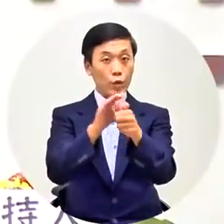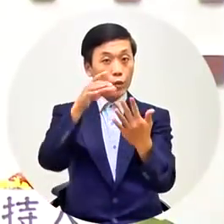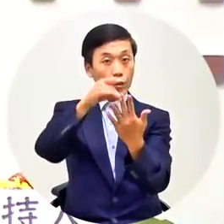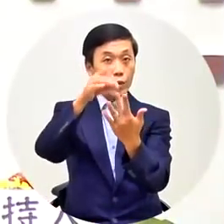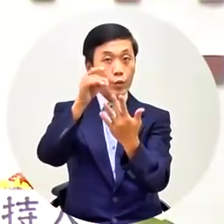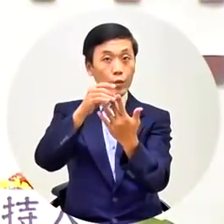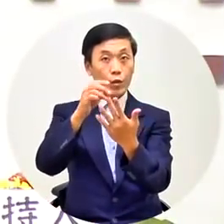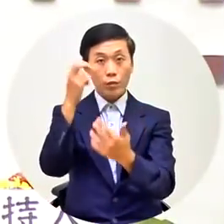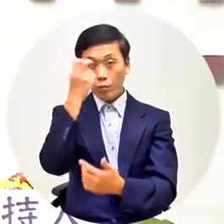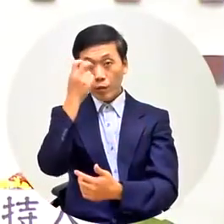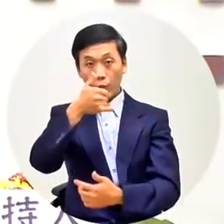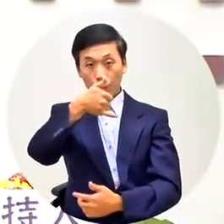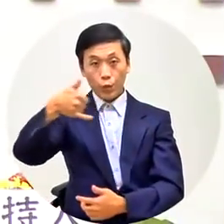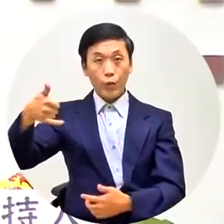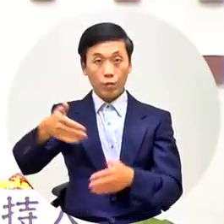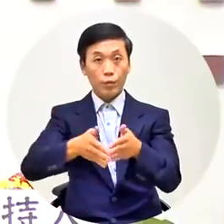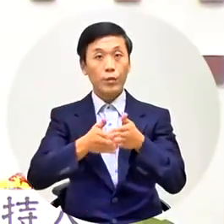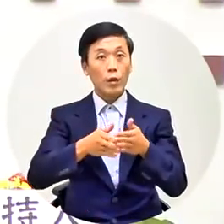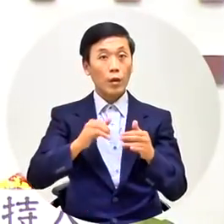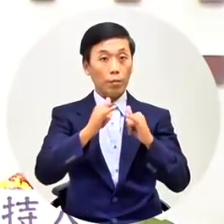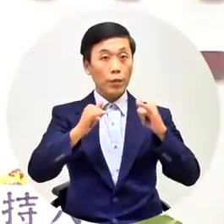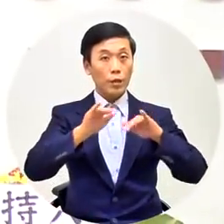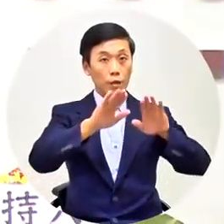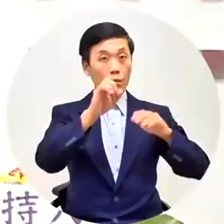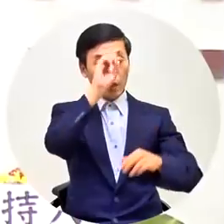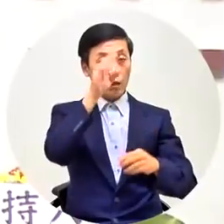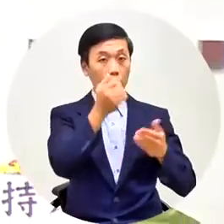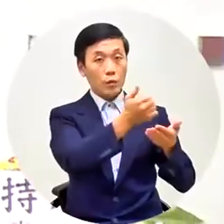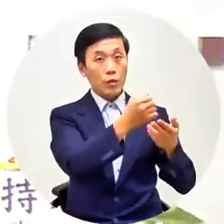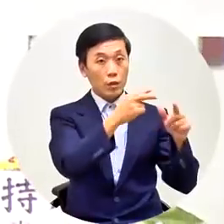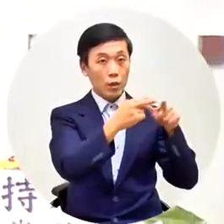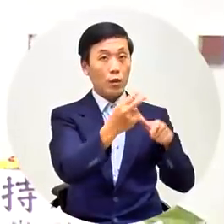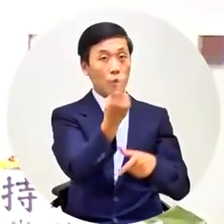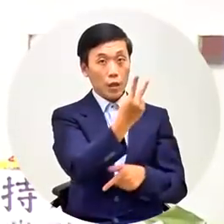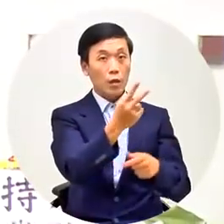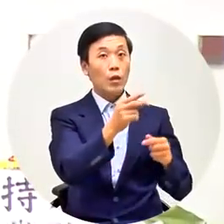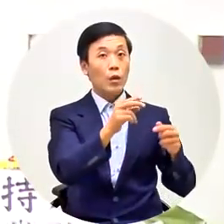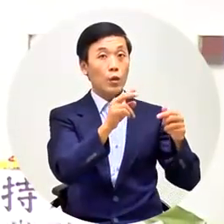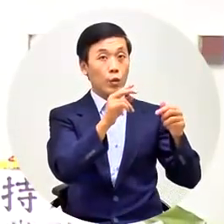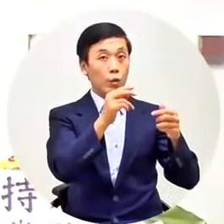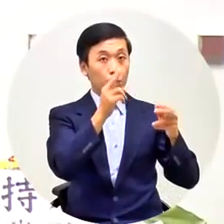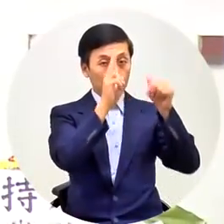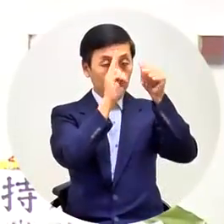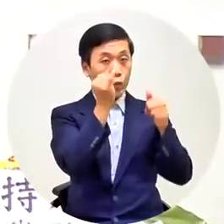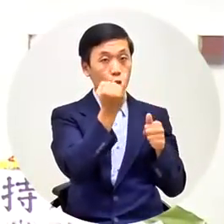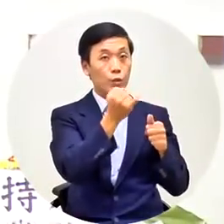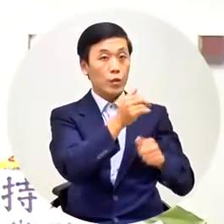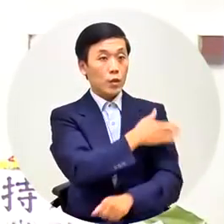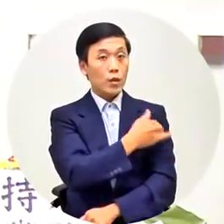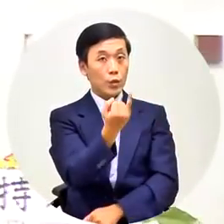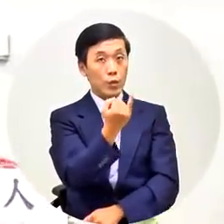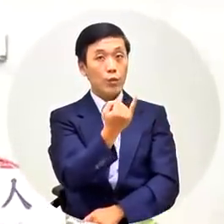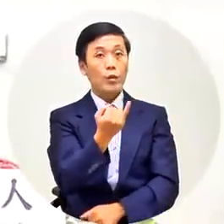那民进党有推荐两位，李乔如议员、陈慧文议员；国民党推荐两位，陈丽娜议